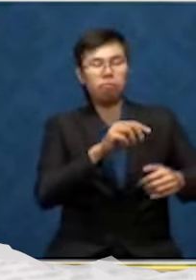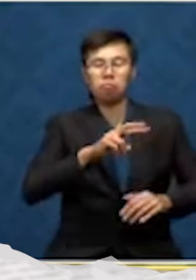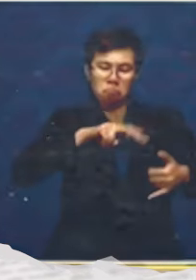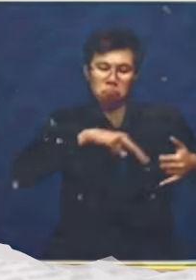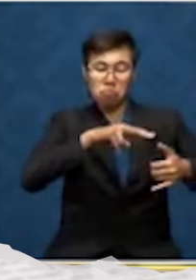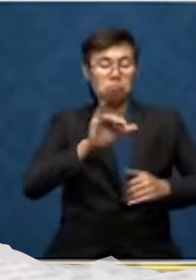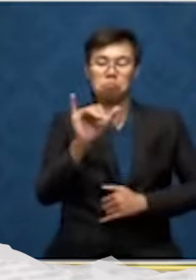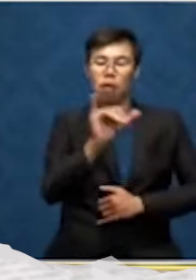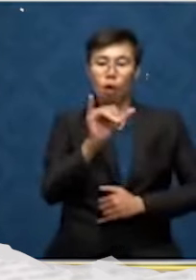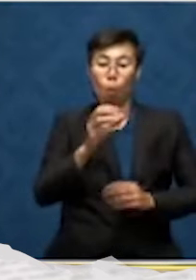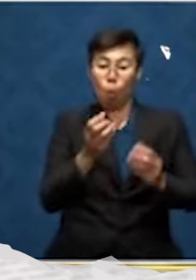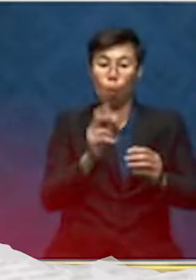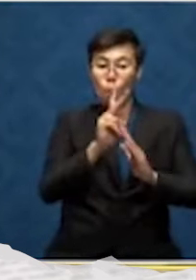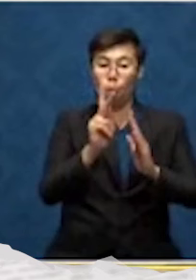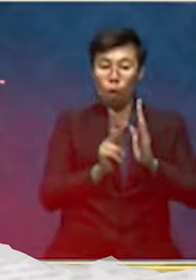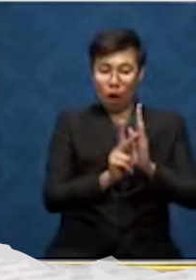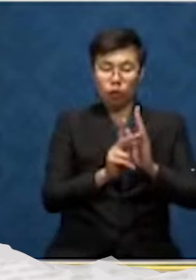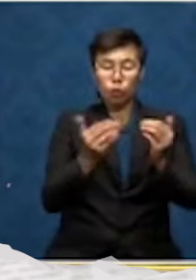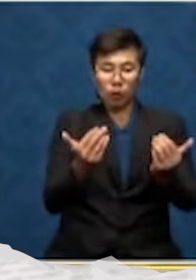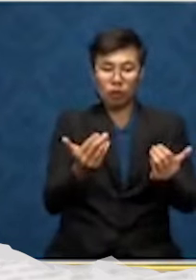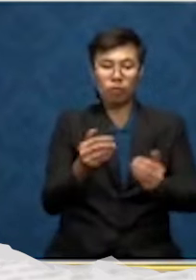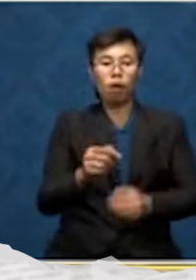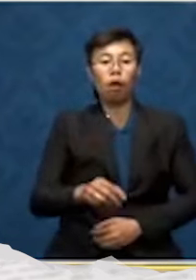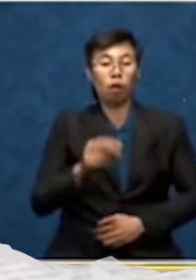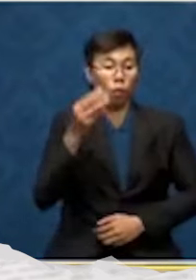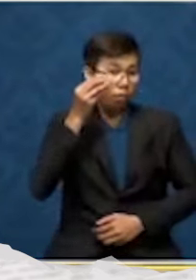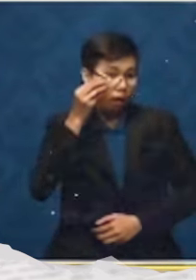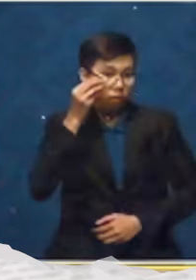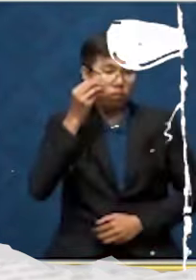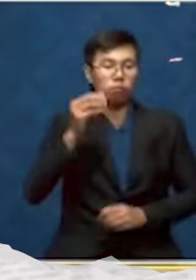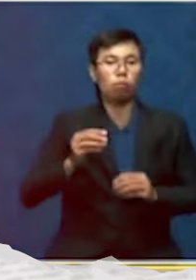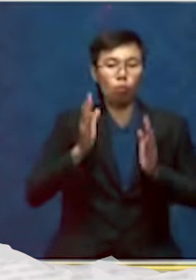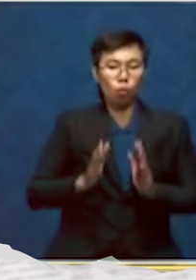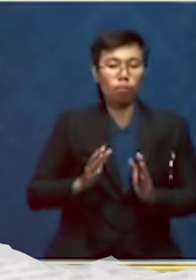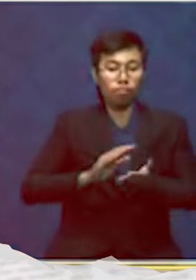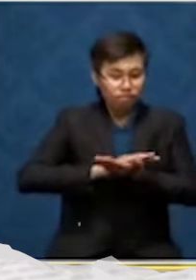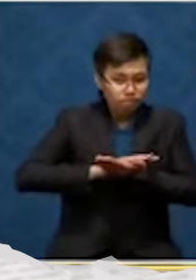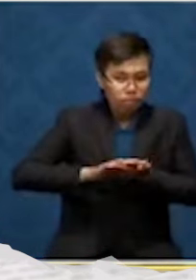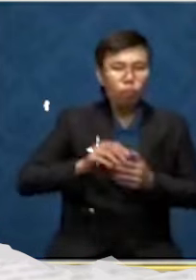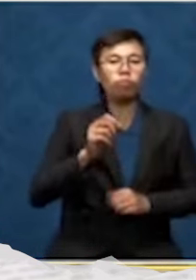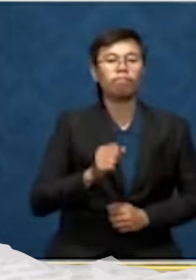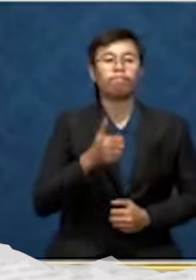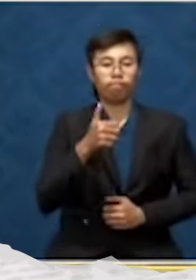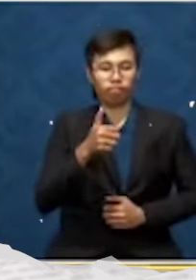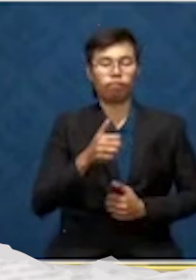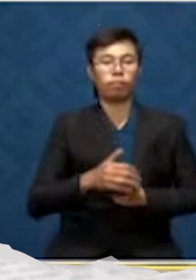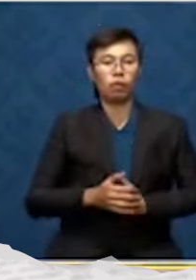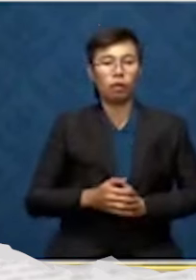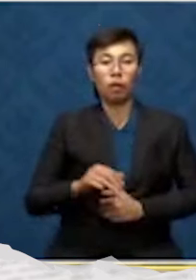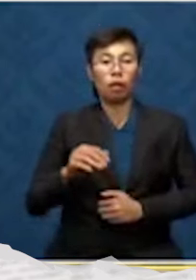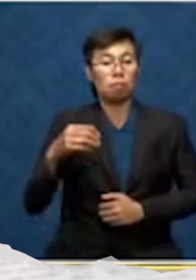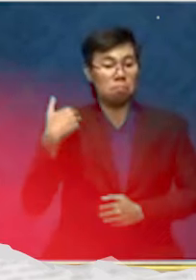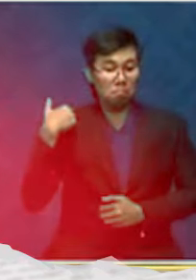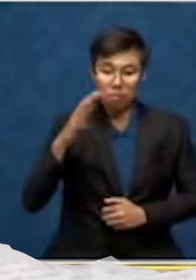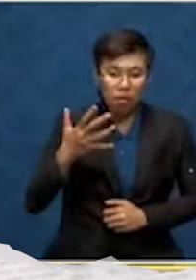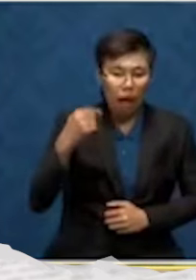แล้วก็ยังมองว่าคุณพิธาเป็นผู้บริสุทธิ์อยู่ด้วยซ้ำในท้ายที่สุดศาลรัฐธรรมนูญจะวินิจฉัยออกมาอย่างไรยังไม่มีผู้ใด